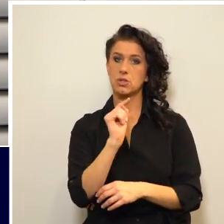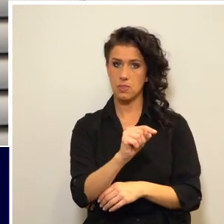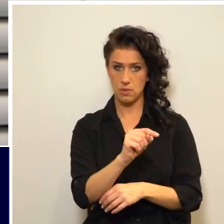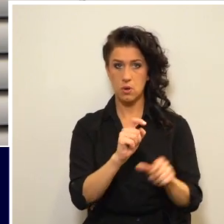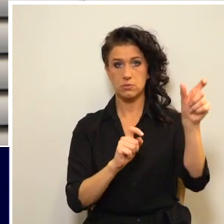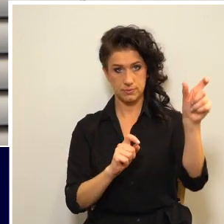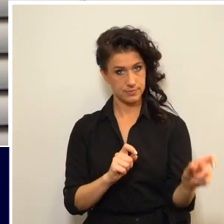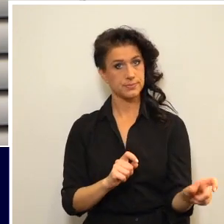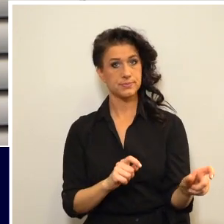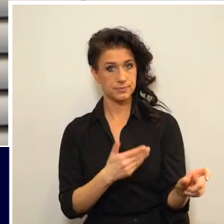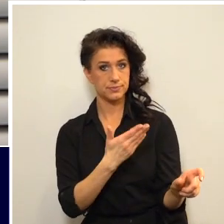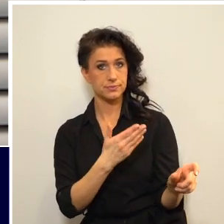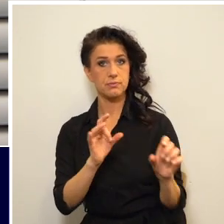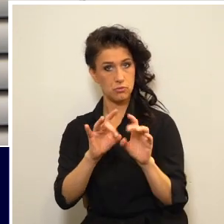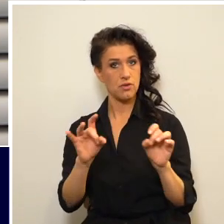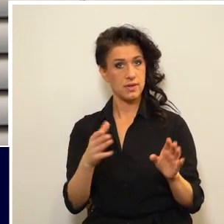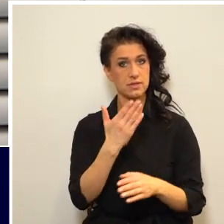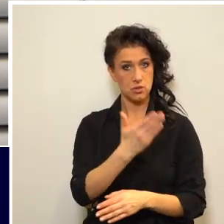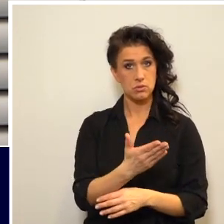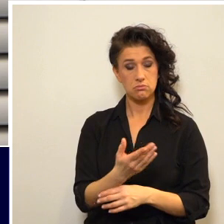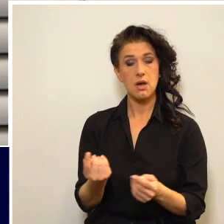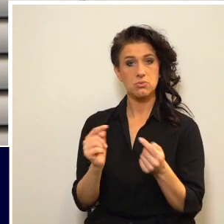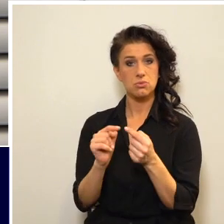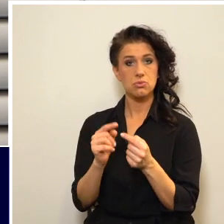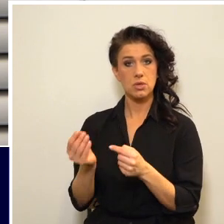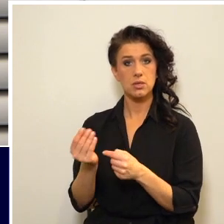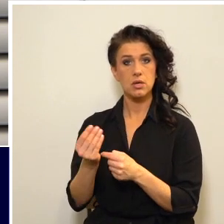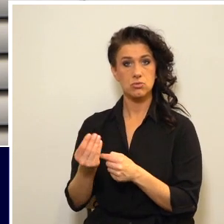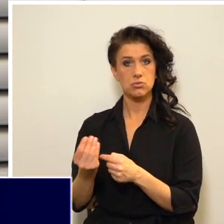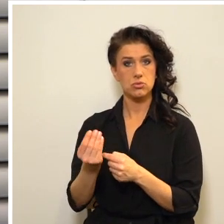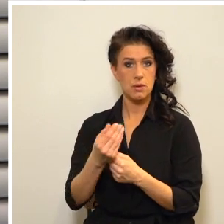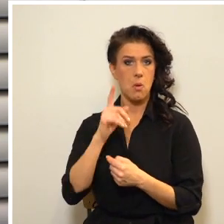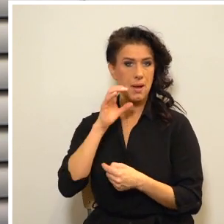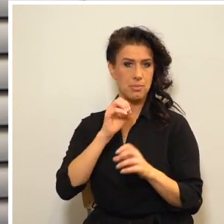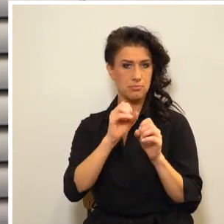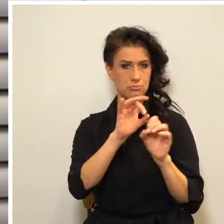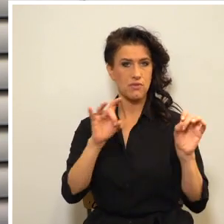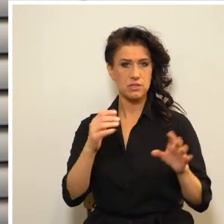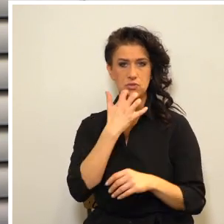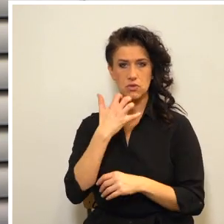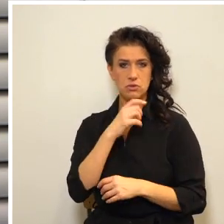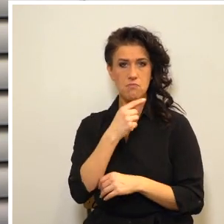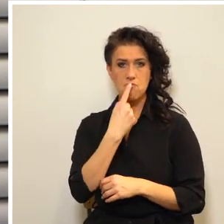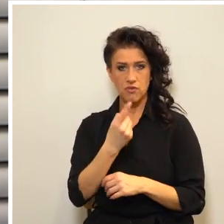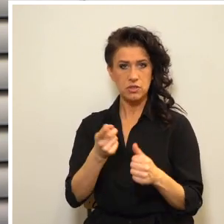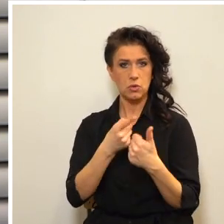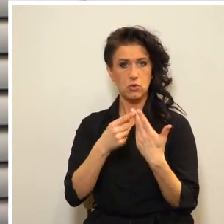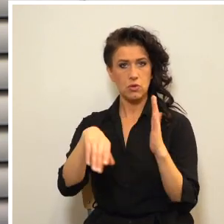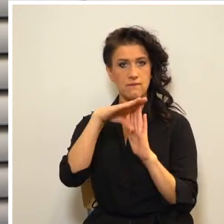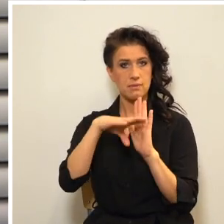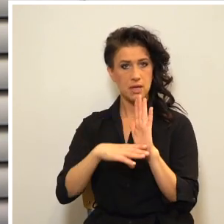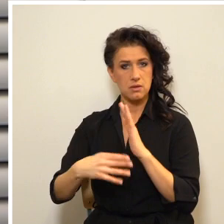Łódzki O ile pamiętam by się nadawało do tego panteonu o której pan profesor mówił tych rzeczywiście prekursorów takich